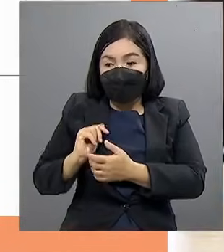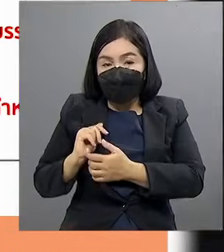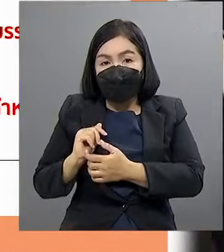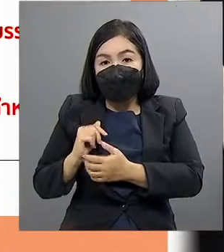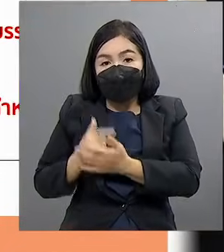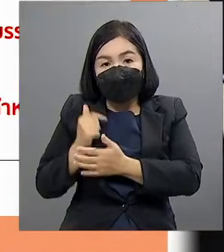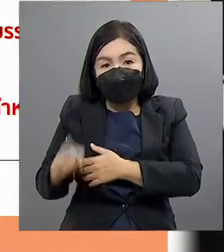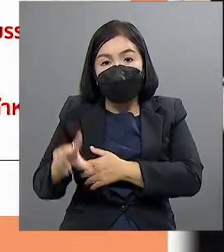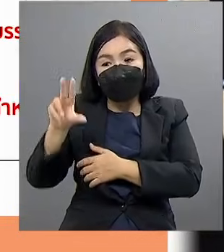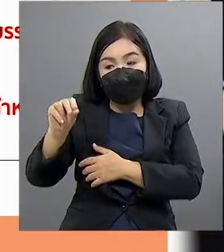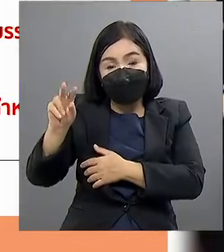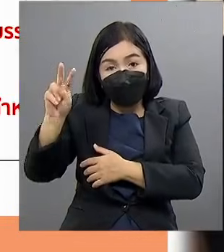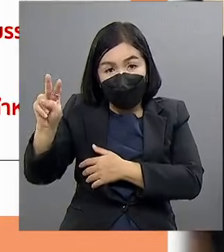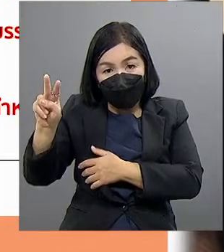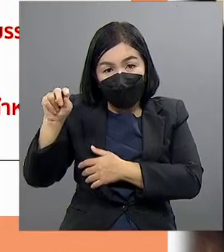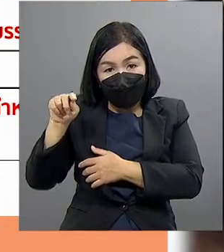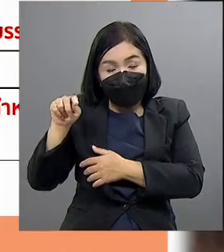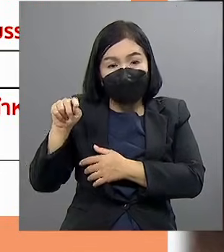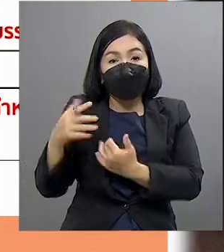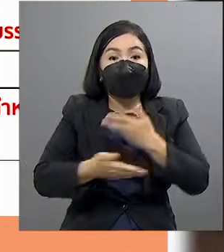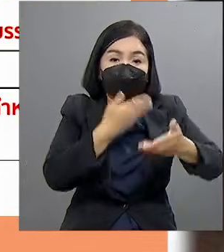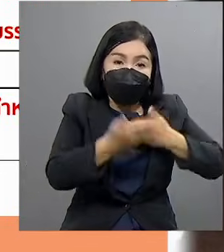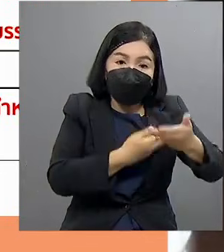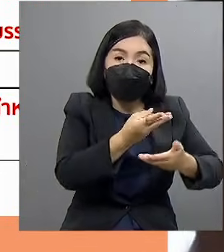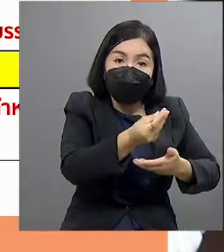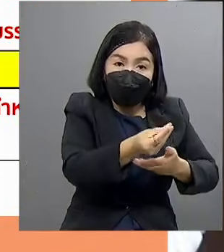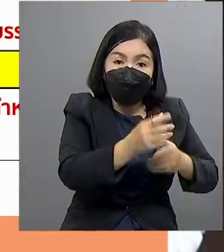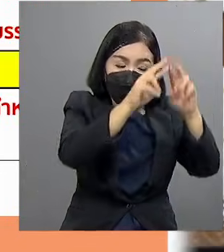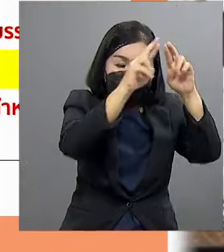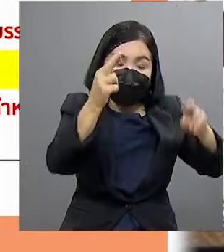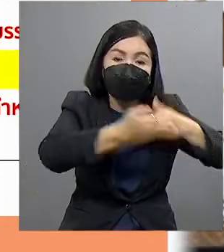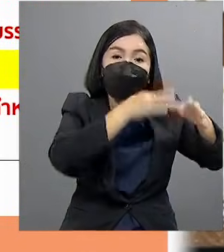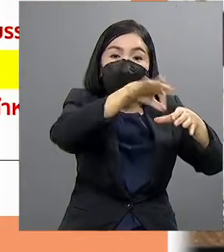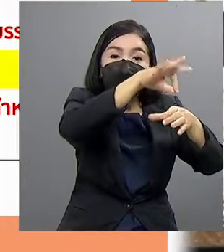าดูราคาขายนะครับถ้าเราขายตามร้านคาเฟ่สมมุติเราขาย